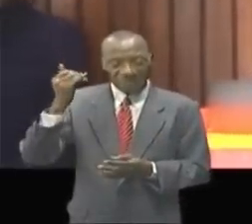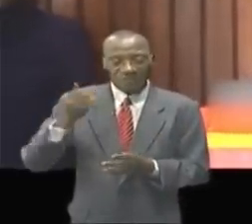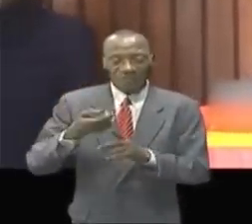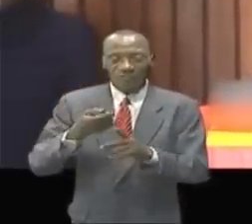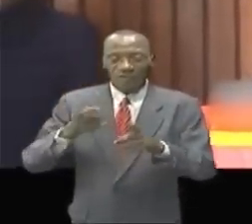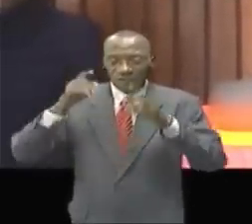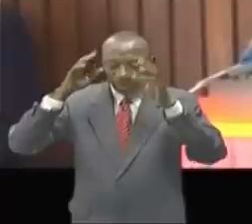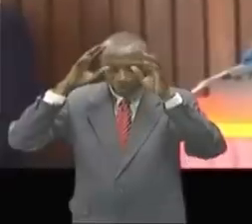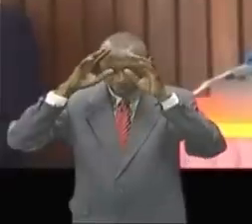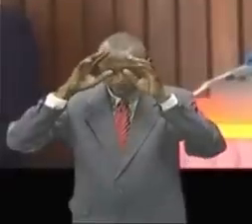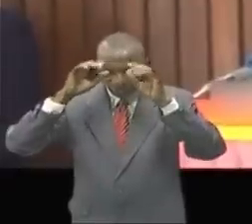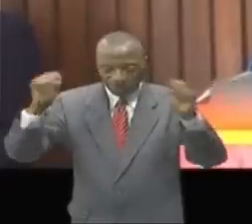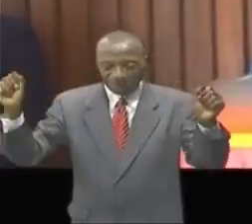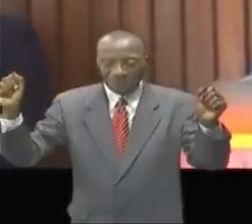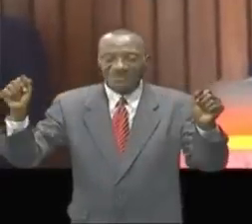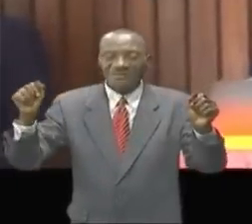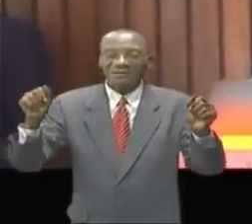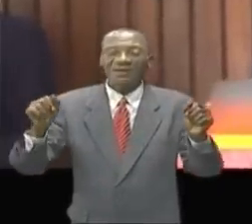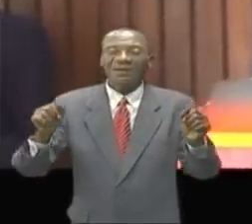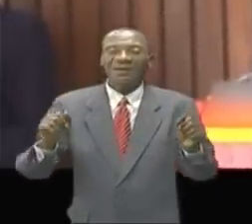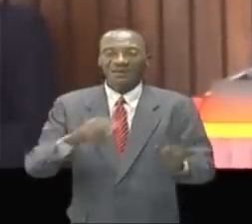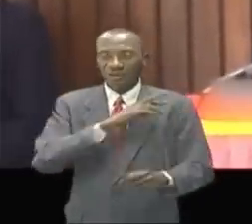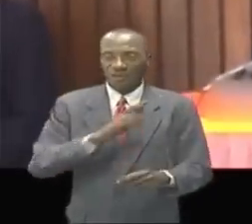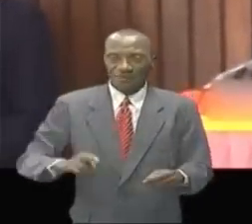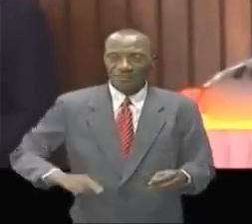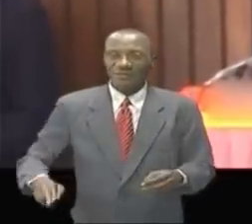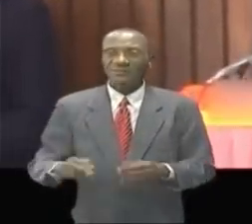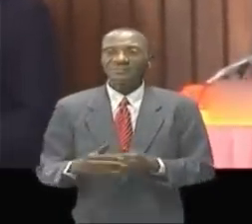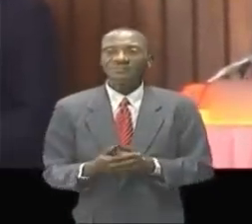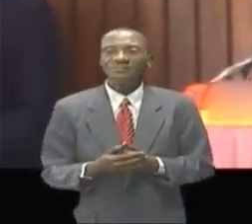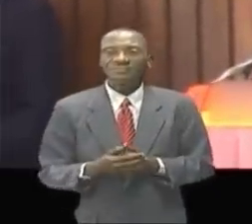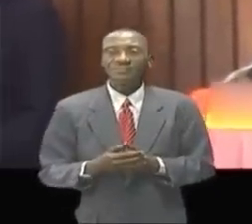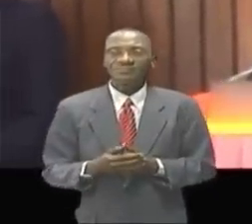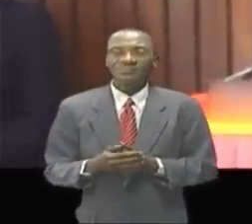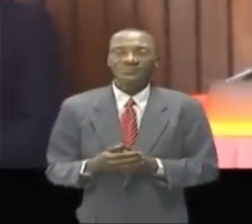République, je voudrais également saluer